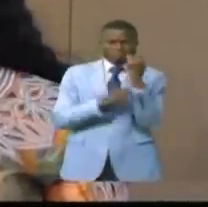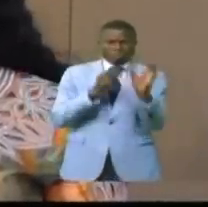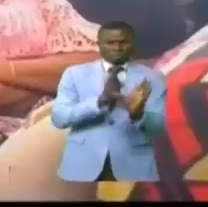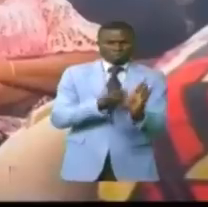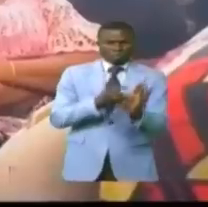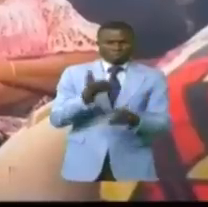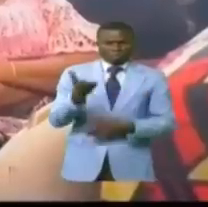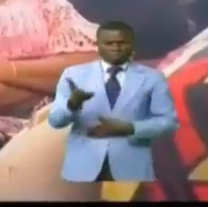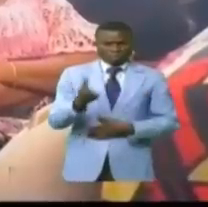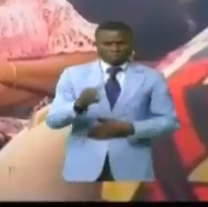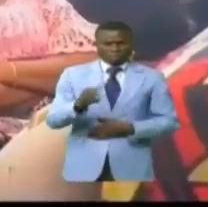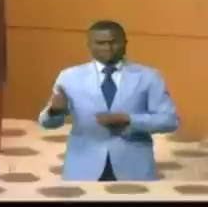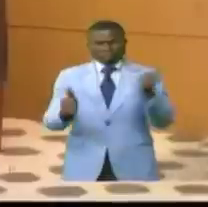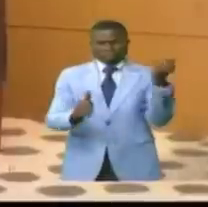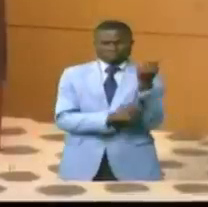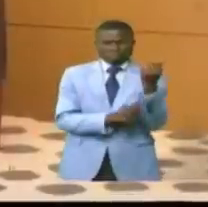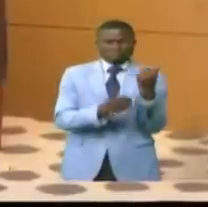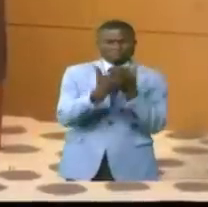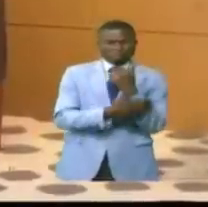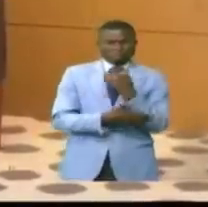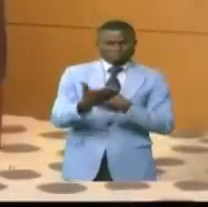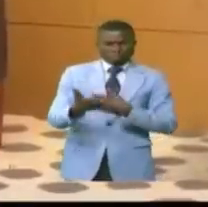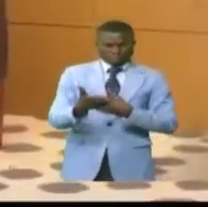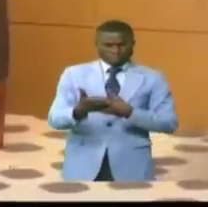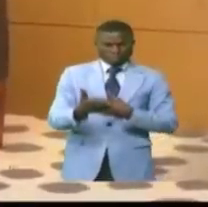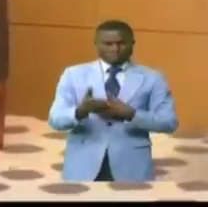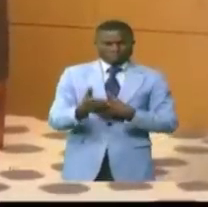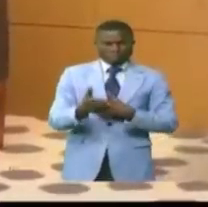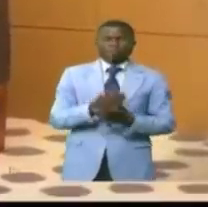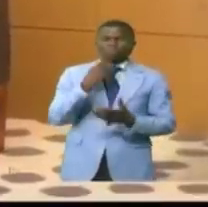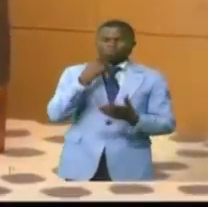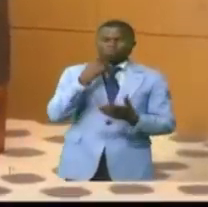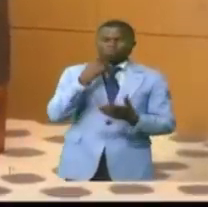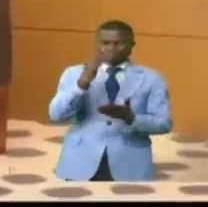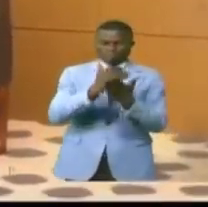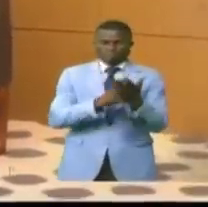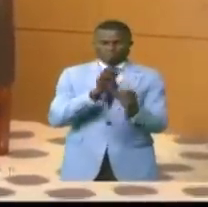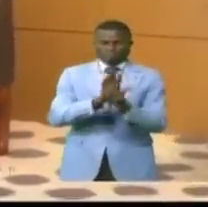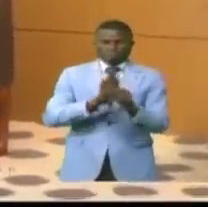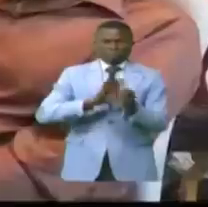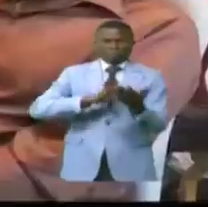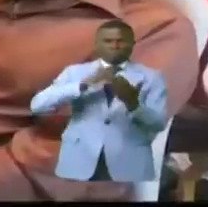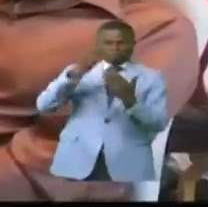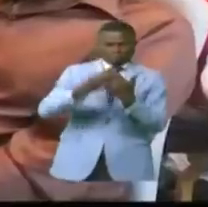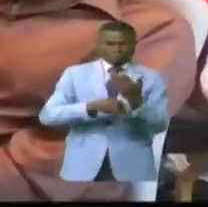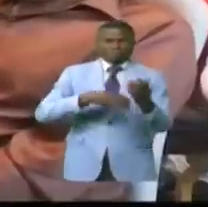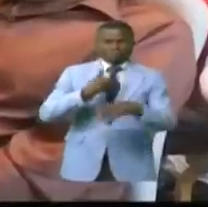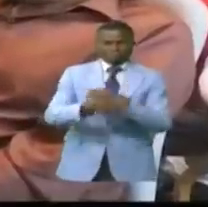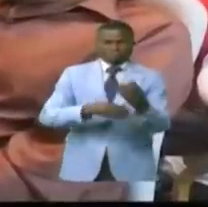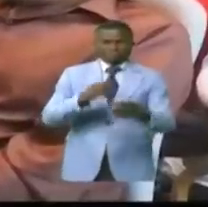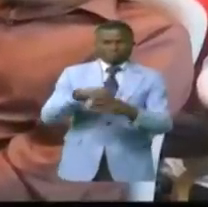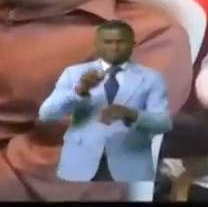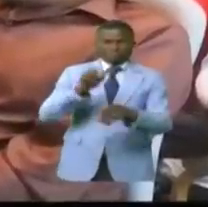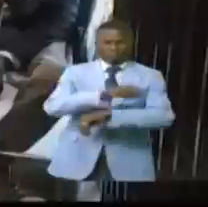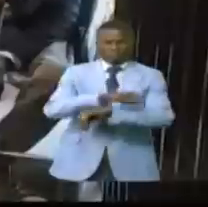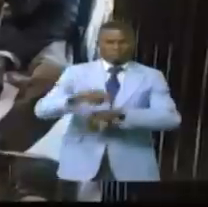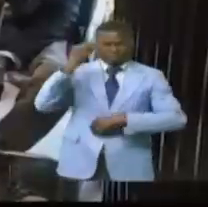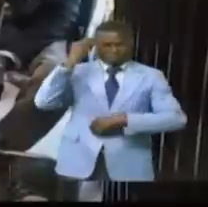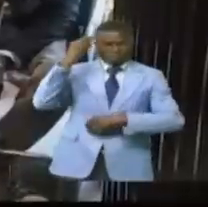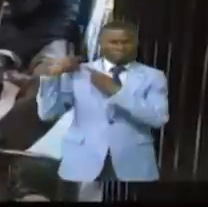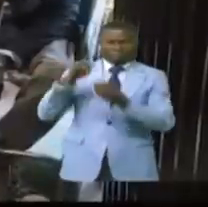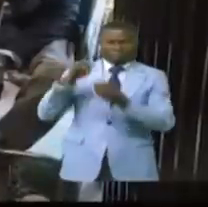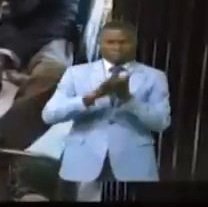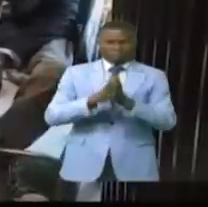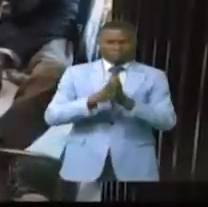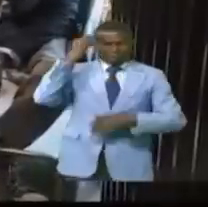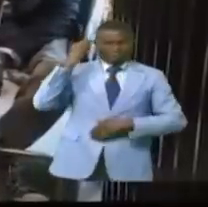handicap et autres personnes vulnérables, a à l'occasion énuméré les différents projets matérialisés dans son ministère depuis sa